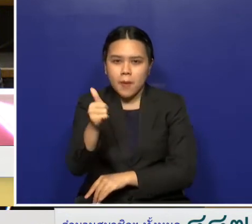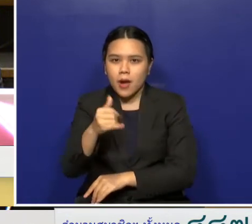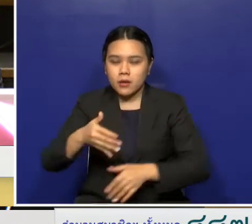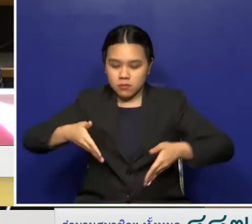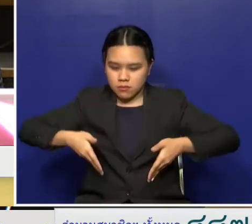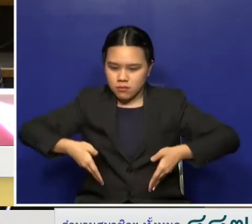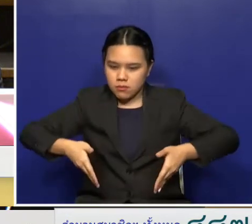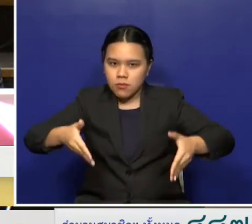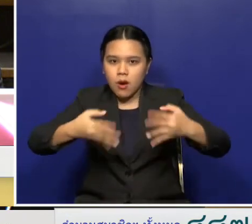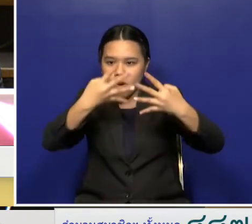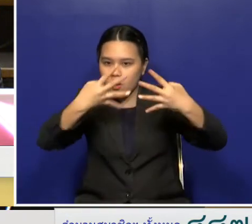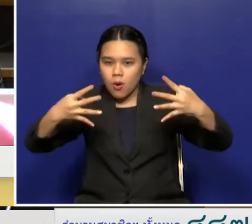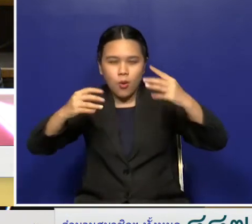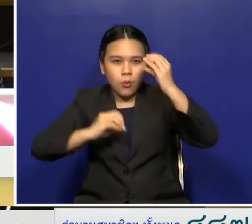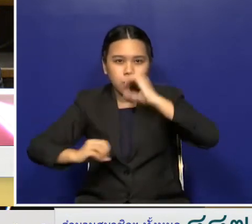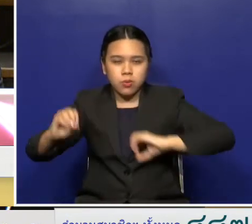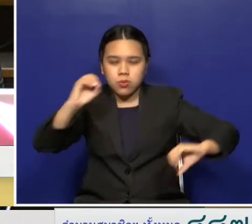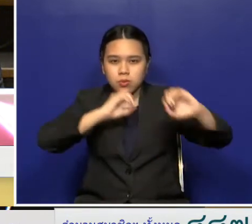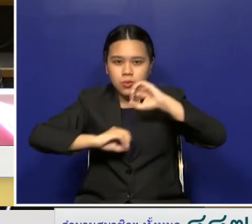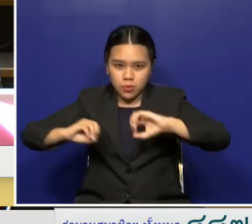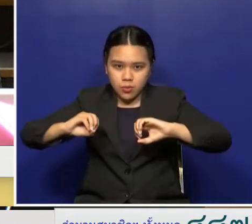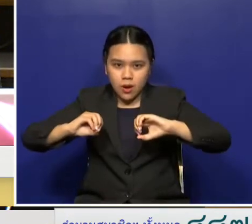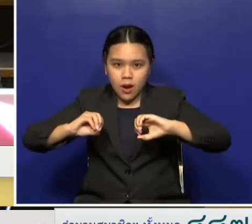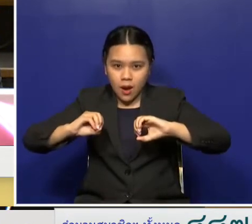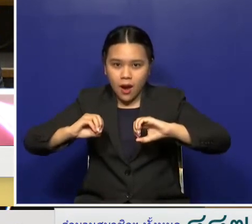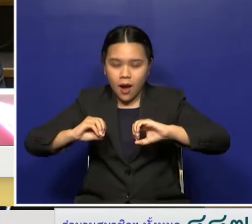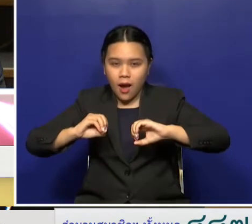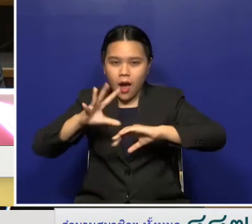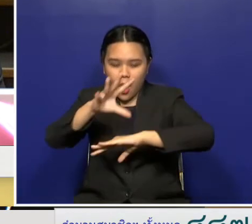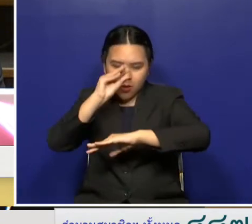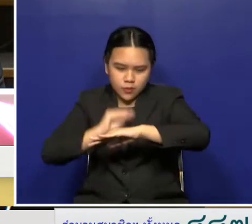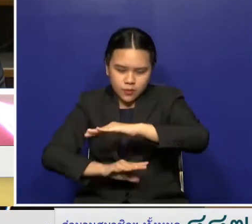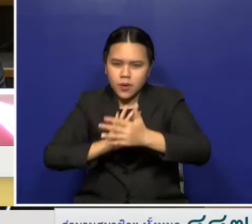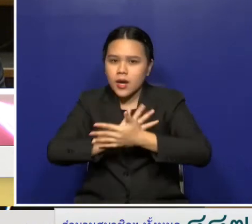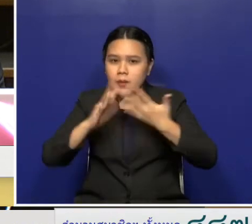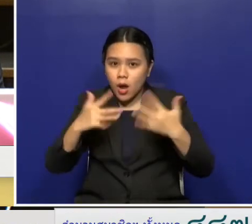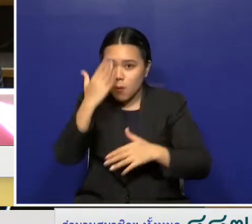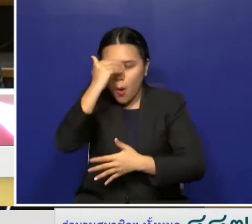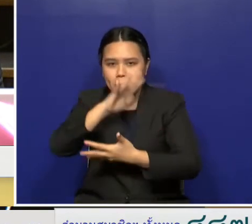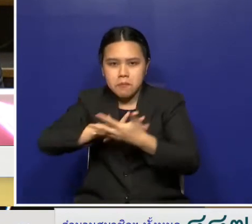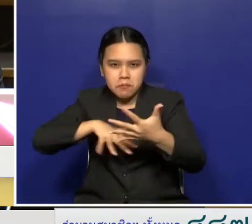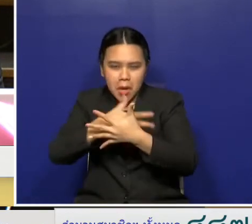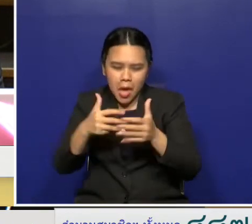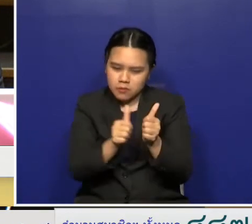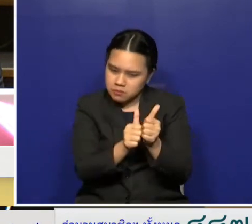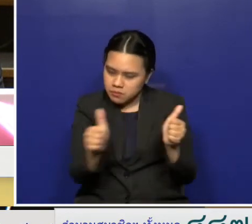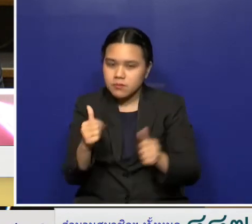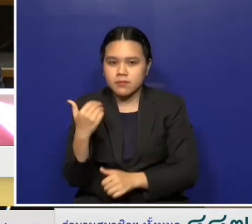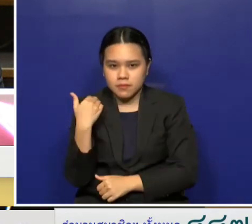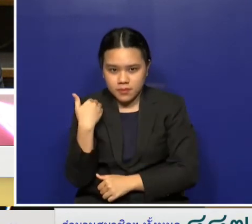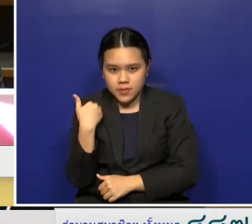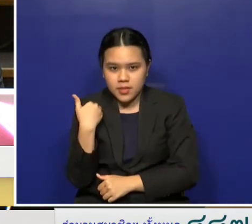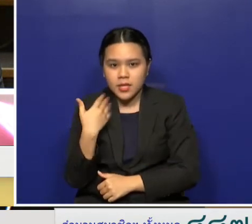เขาลงใต้ดนหมด เขามีการแผนเตรียการอย่ดีเพราฉะนั้นตันี้ ผมอยากเห็นประเทศไทย